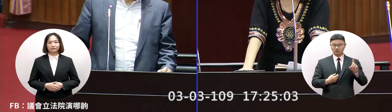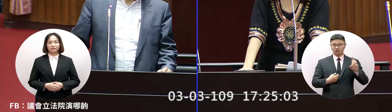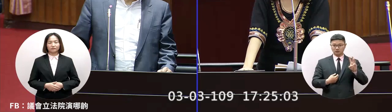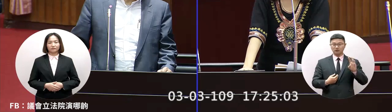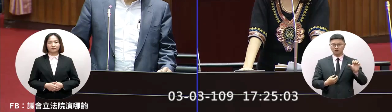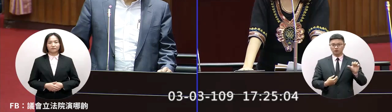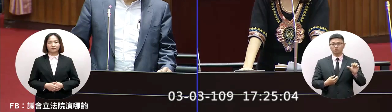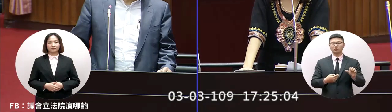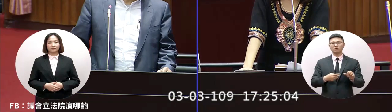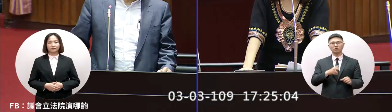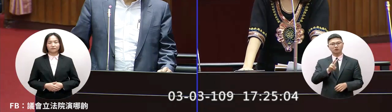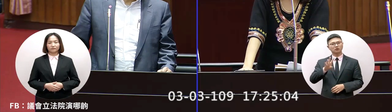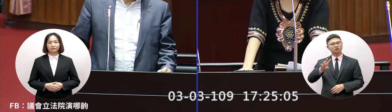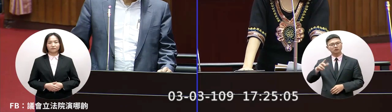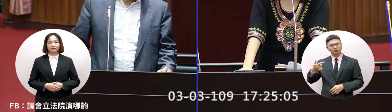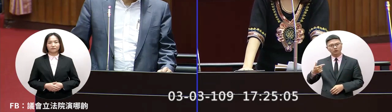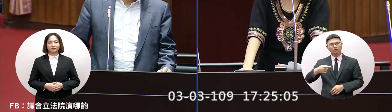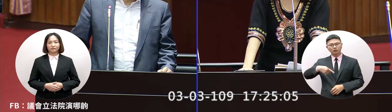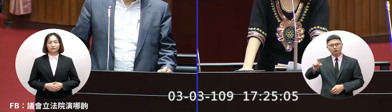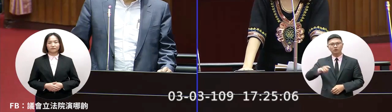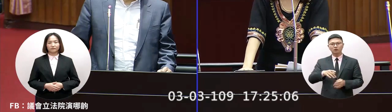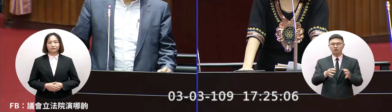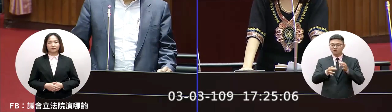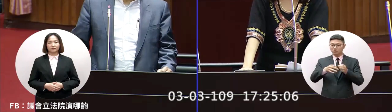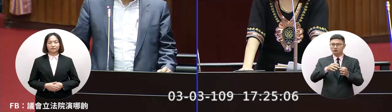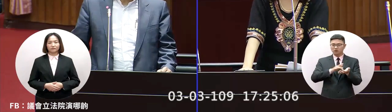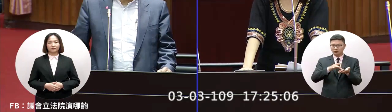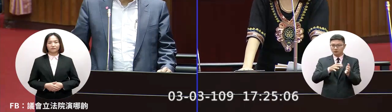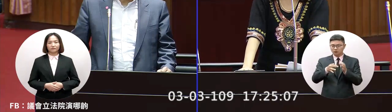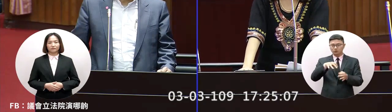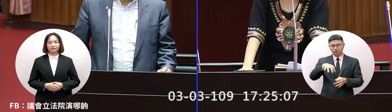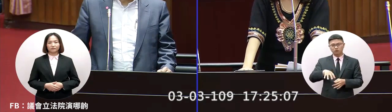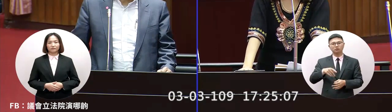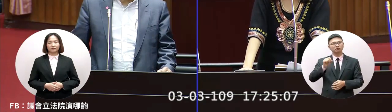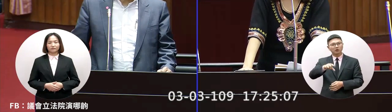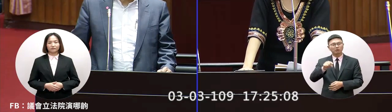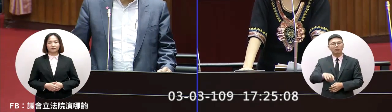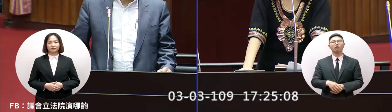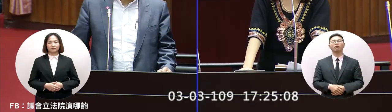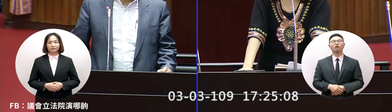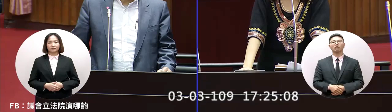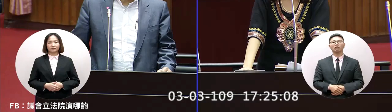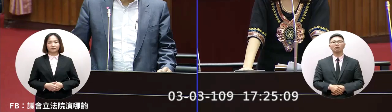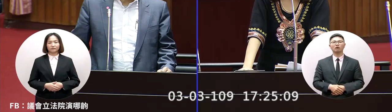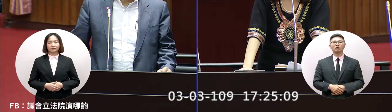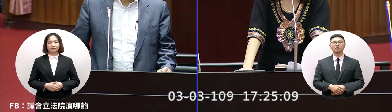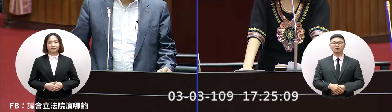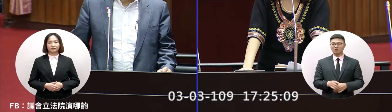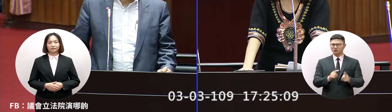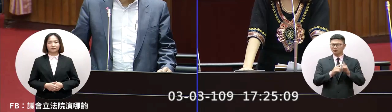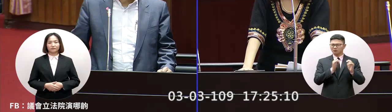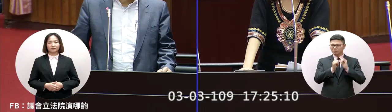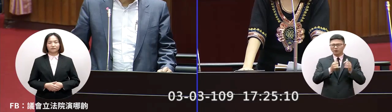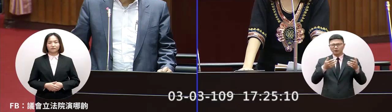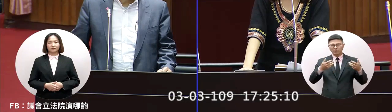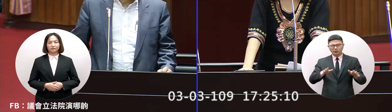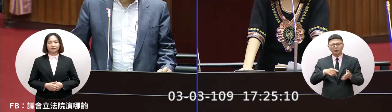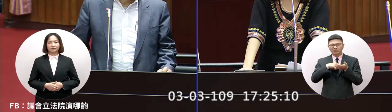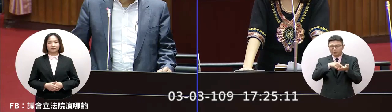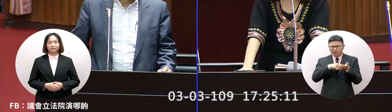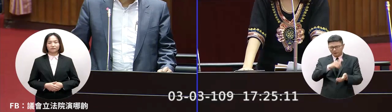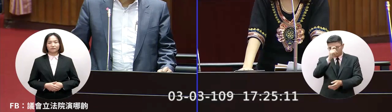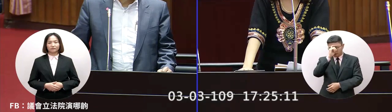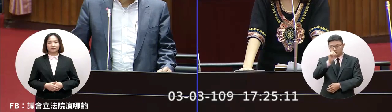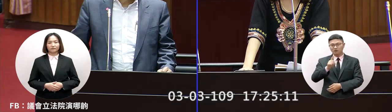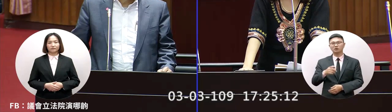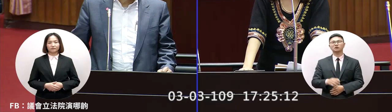去跟药局购买。首先请教时钟部长了哈，因为很多人都在请命这件事情，就是尤其